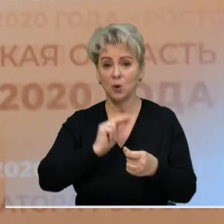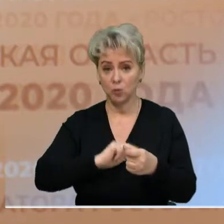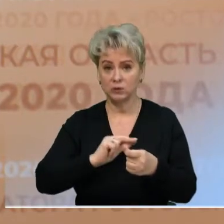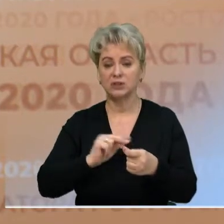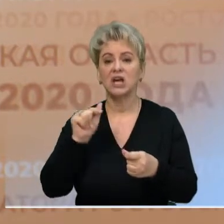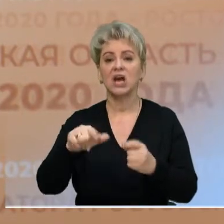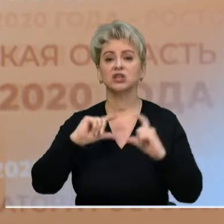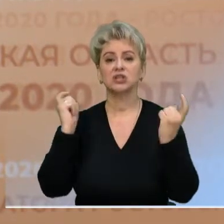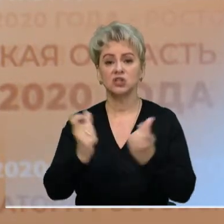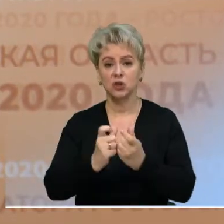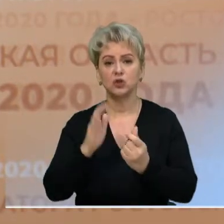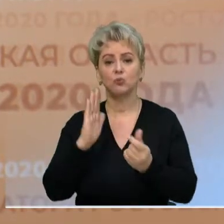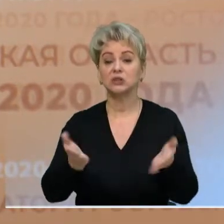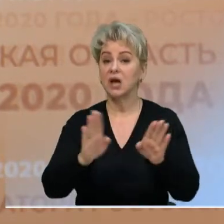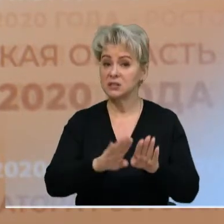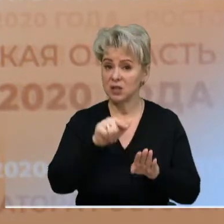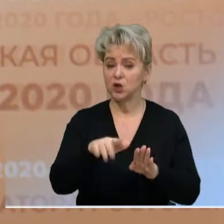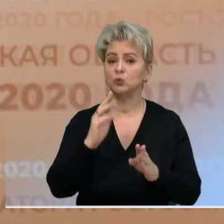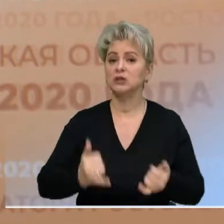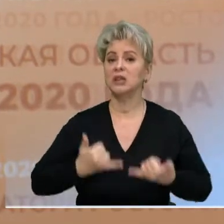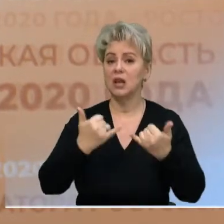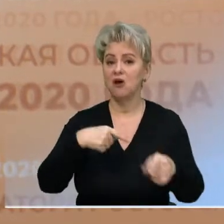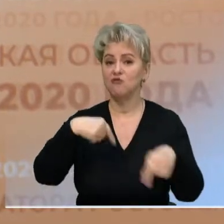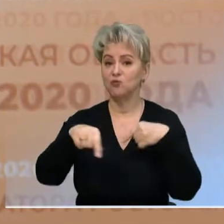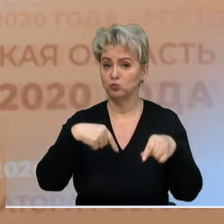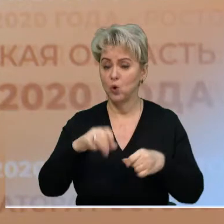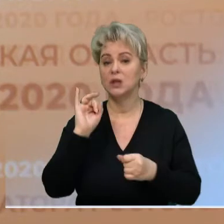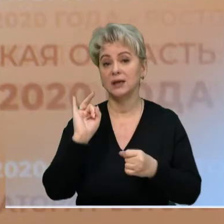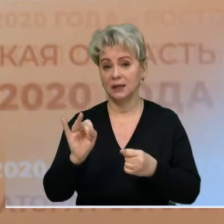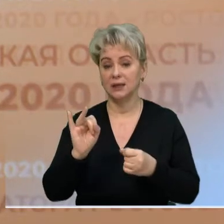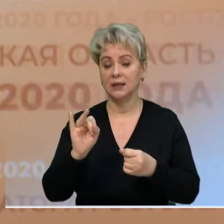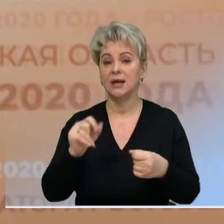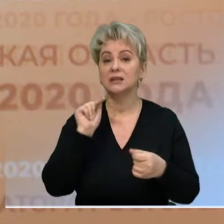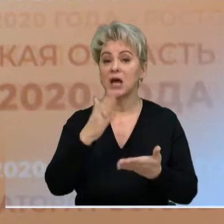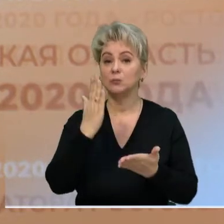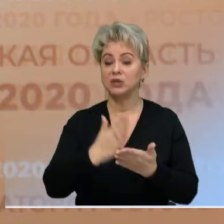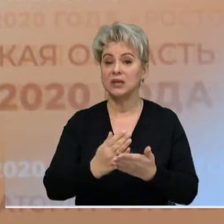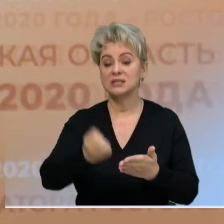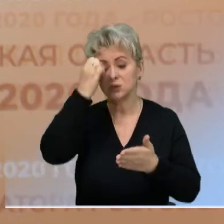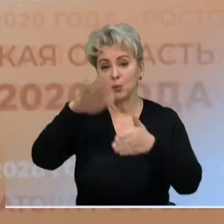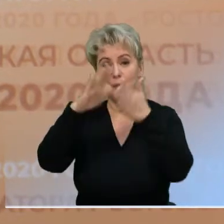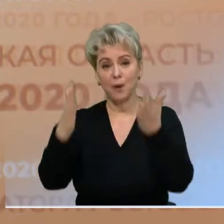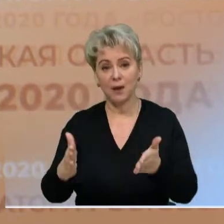деятельным. Этот стадион никуда не уйдет. Он будет всегда для футбола. И там стоит бюст